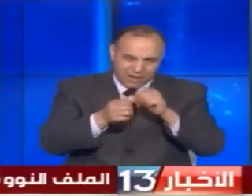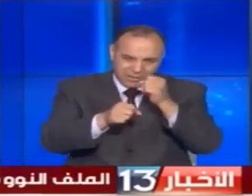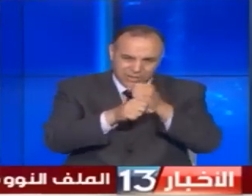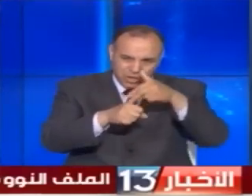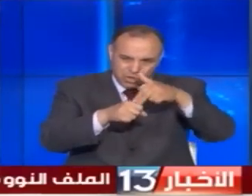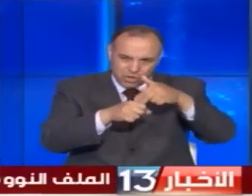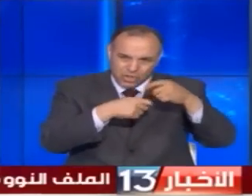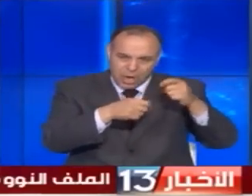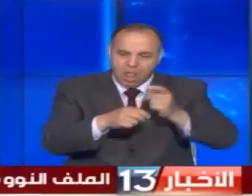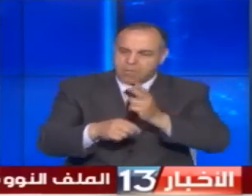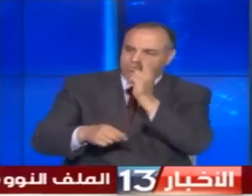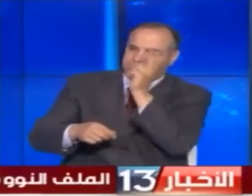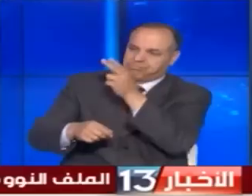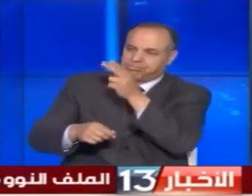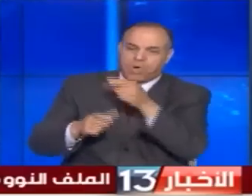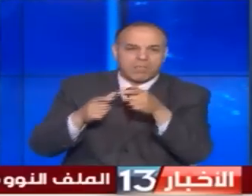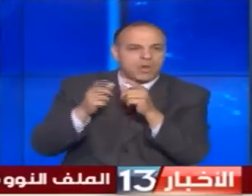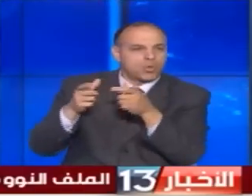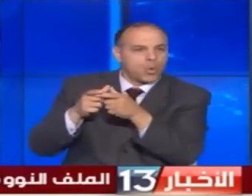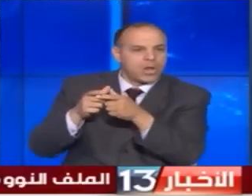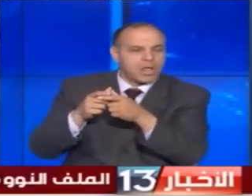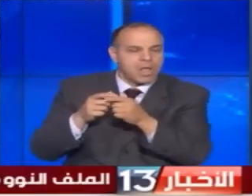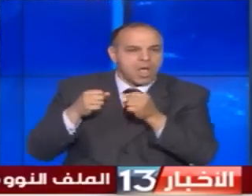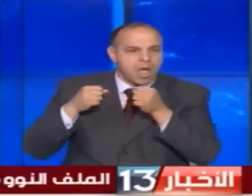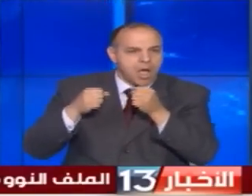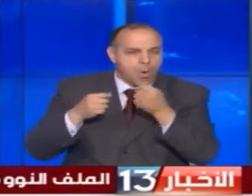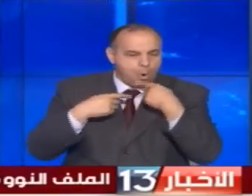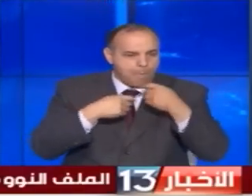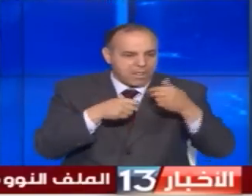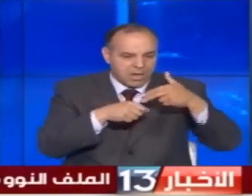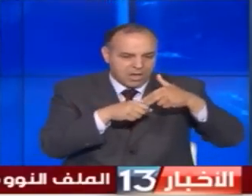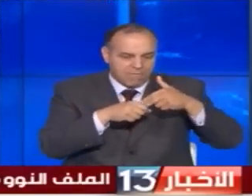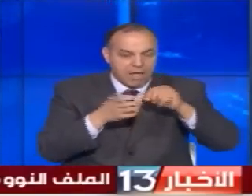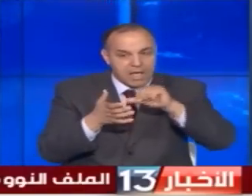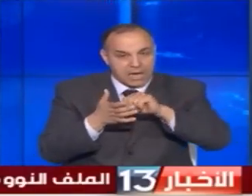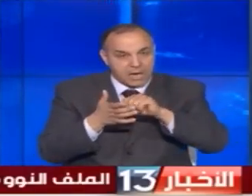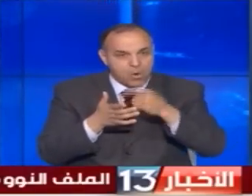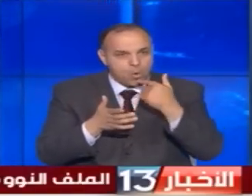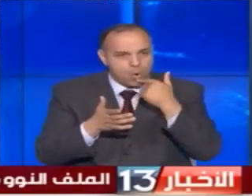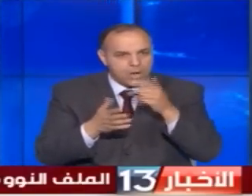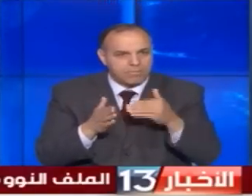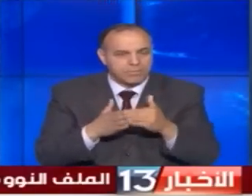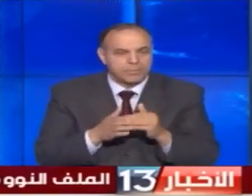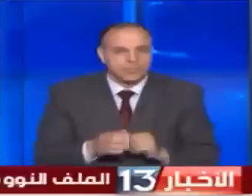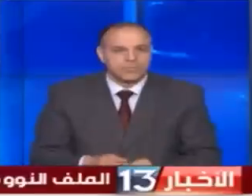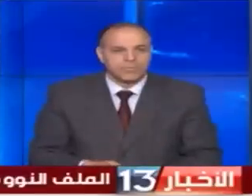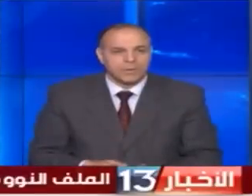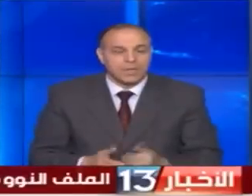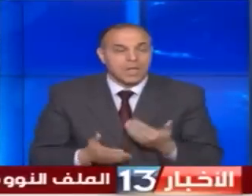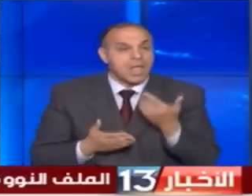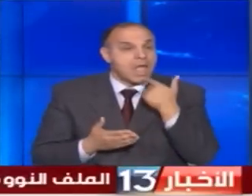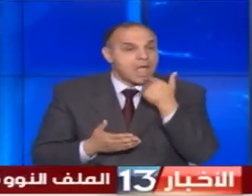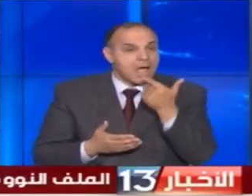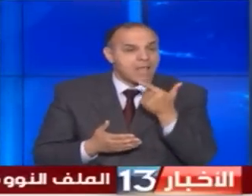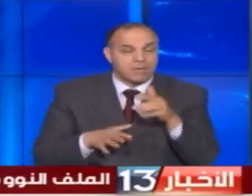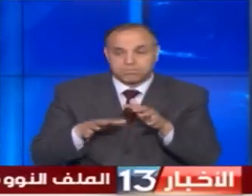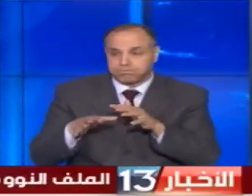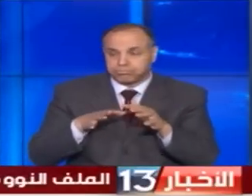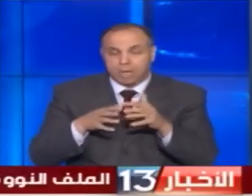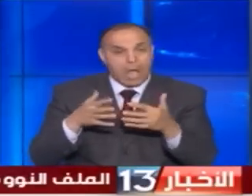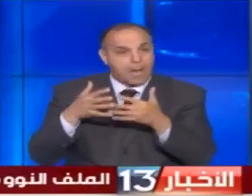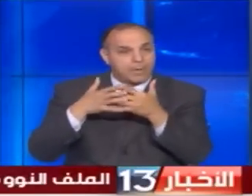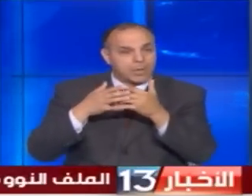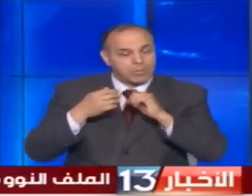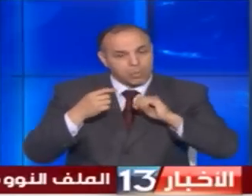النفط الايراني وذلك في محاوله لوقف صادرات النفط الايرانيه نهائيا وتمثل هذه الاجراءات الامريكيه